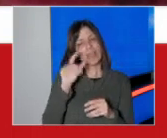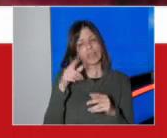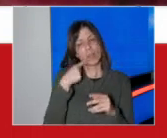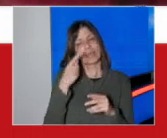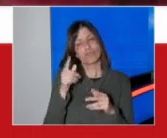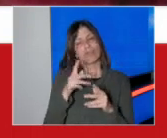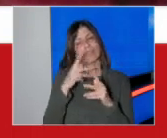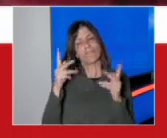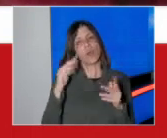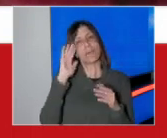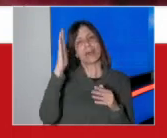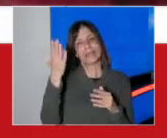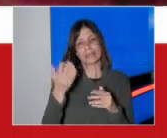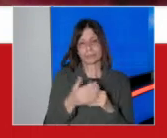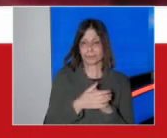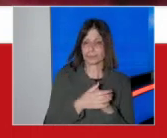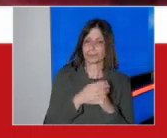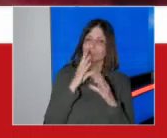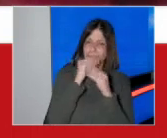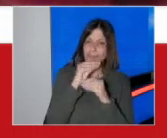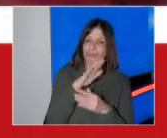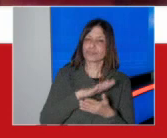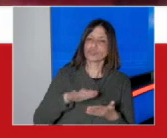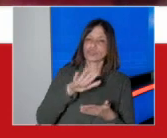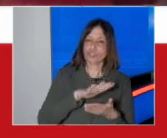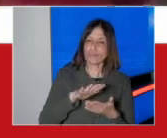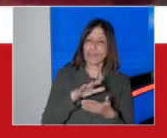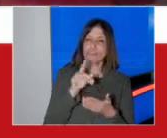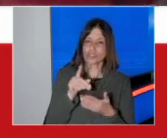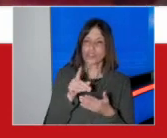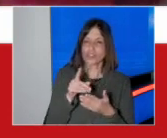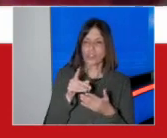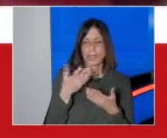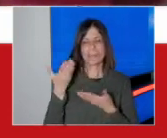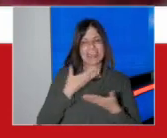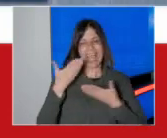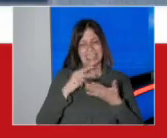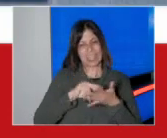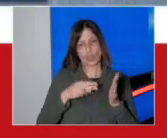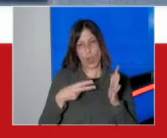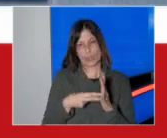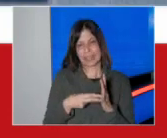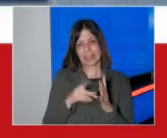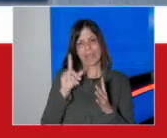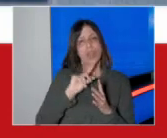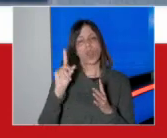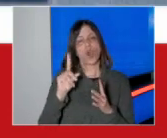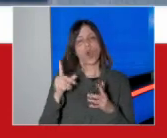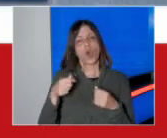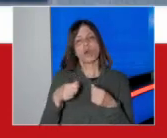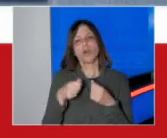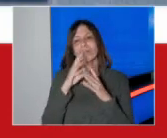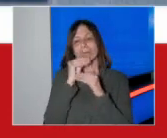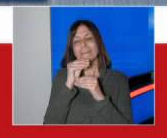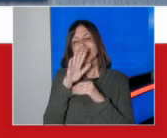את זה בעתיד. דוקטור קומן, אז דיברנו על השכבה שאליה מתייחסת התוכנית, אבל היא לא נוגעת